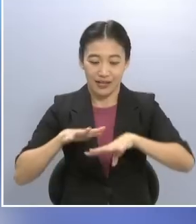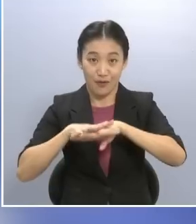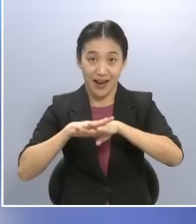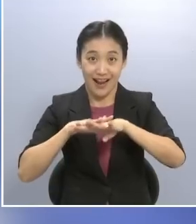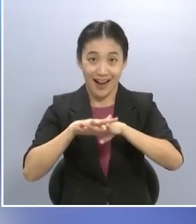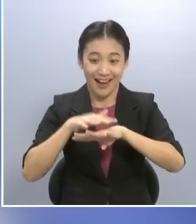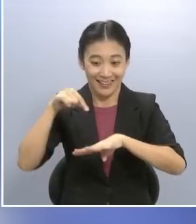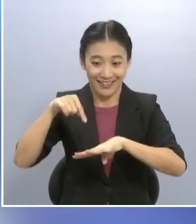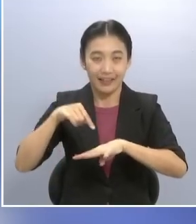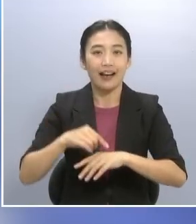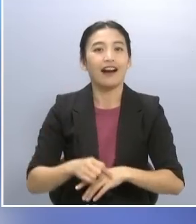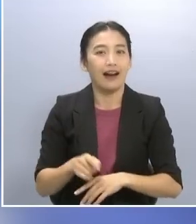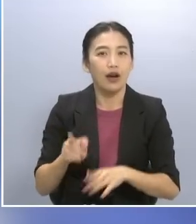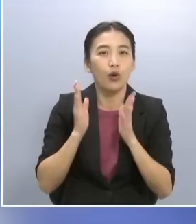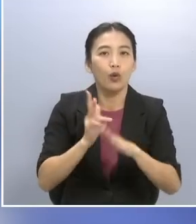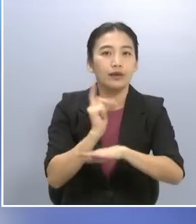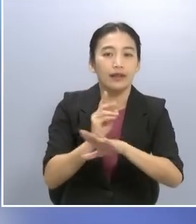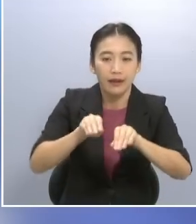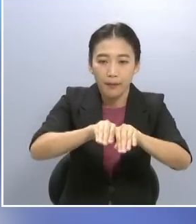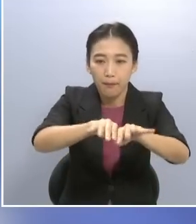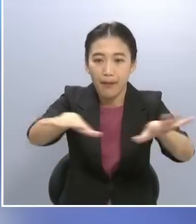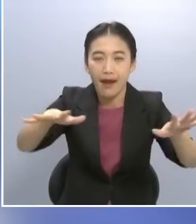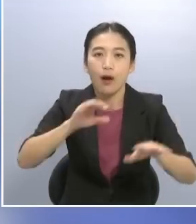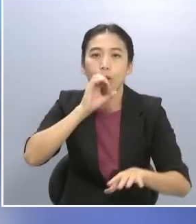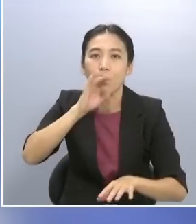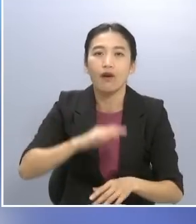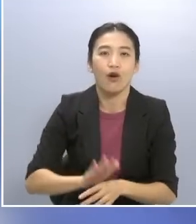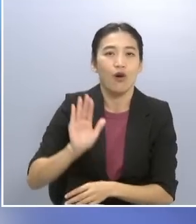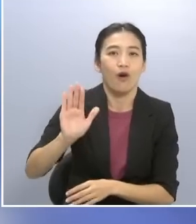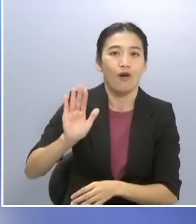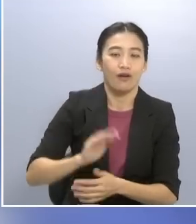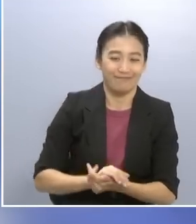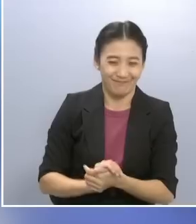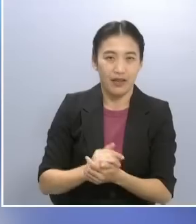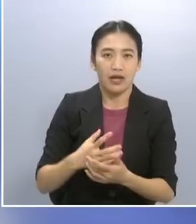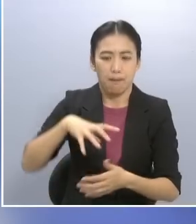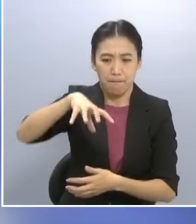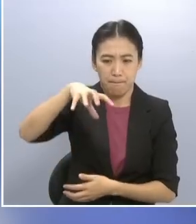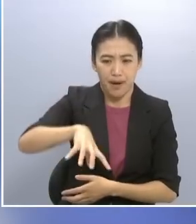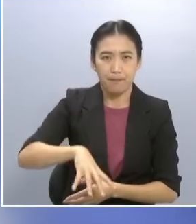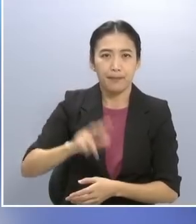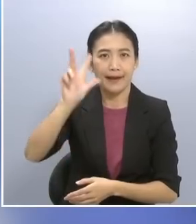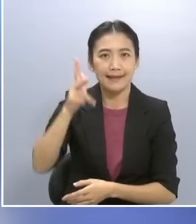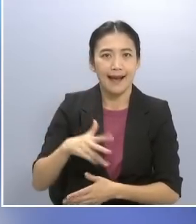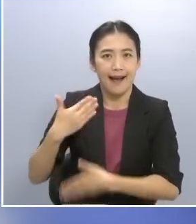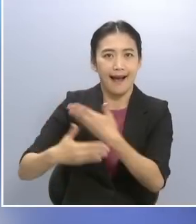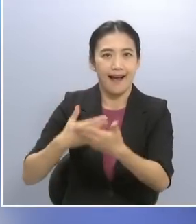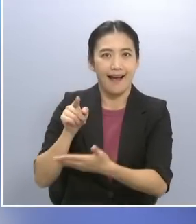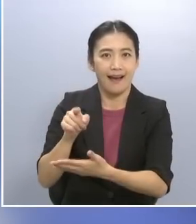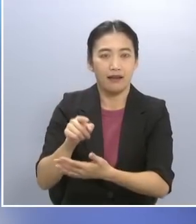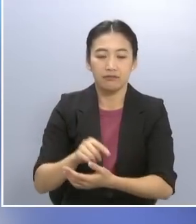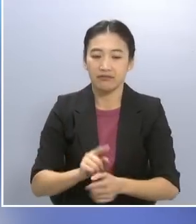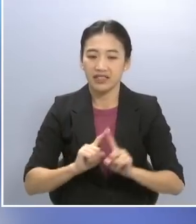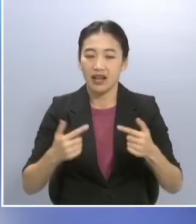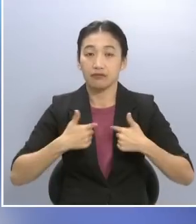าเป็นบาร์กัญชาของคุณชูวิทย์ทีมข่าวเนี่ยสอบถามจากคนใกล้ชิดคุณชูวิทย์นะครับได้รับการยืนยันครับบอกว่าเคยมีโครงการที่จะทำจริงนะ